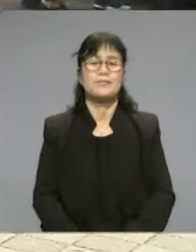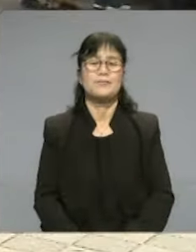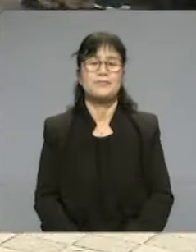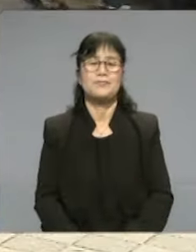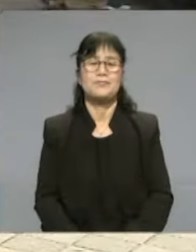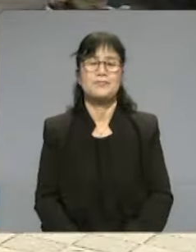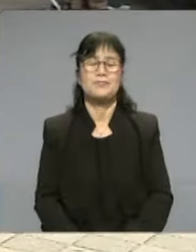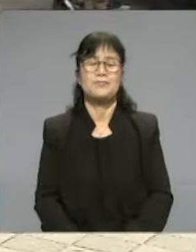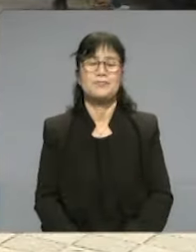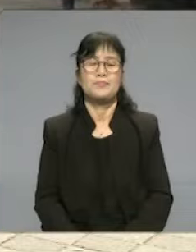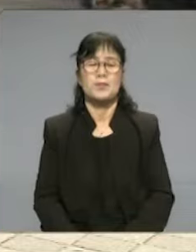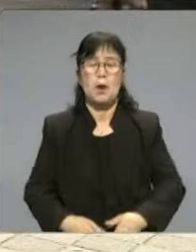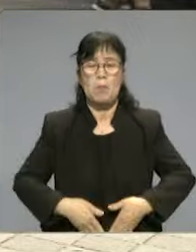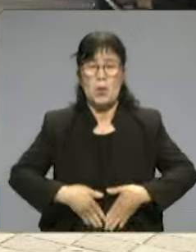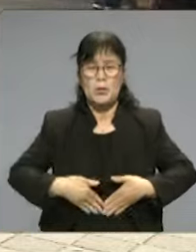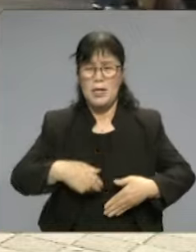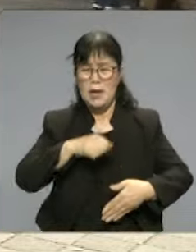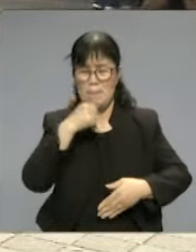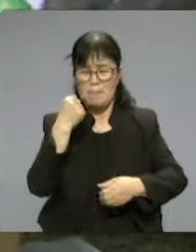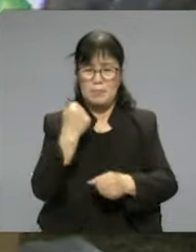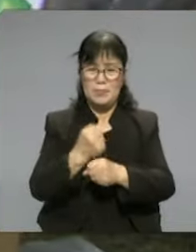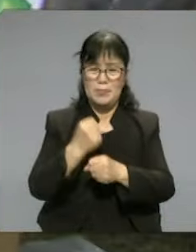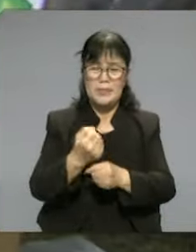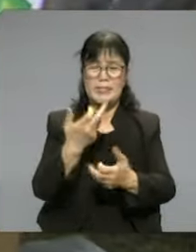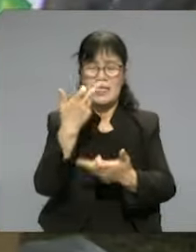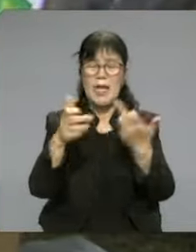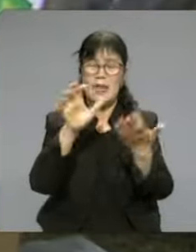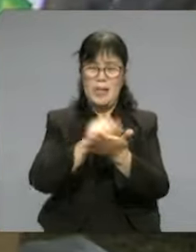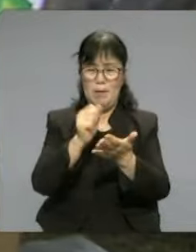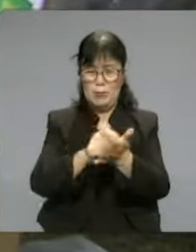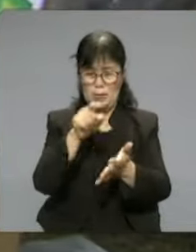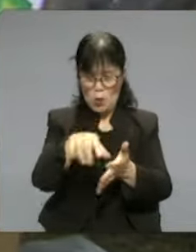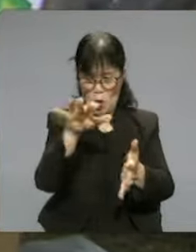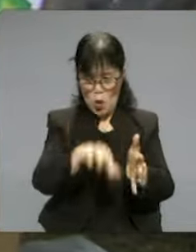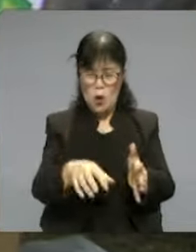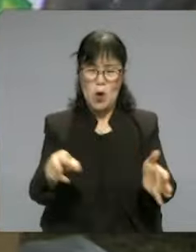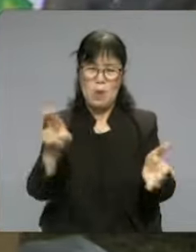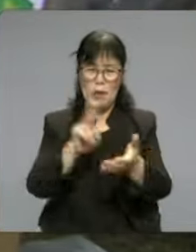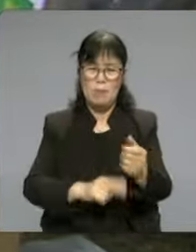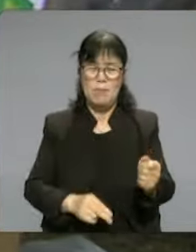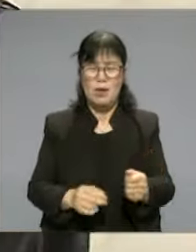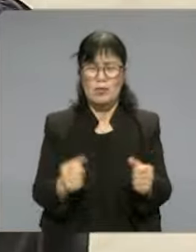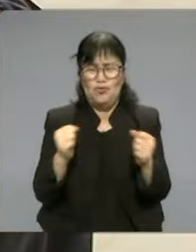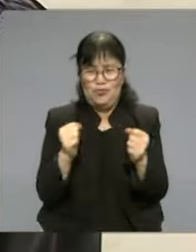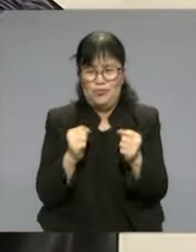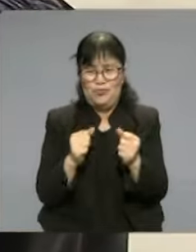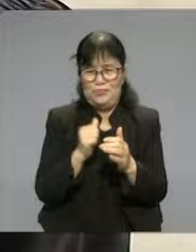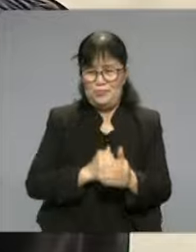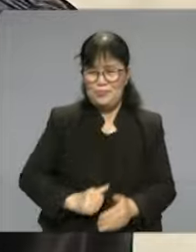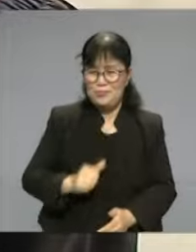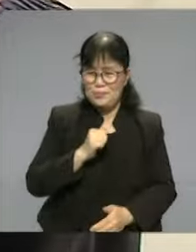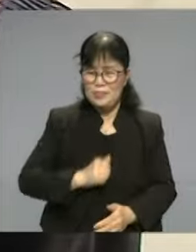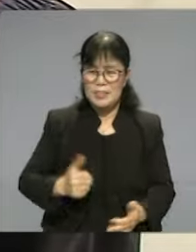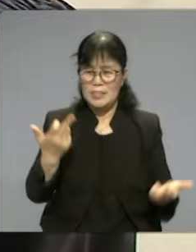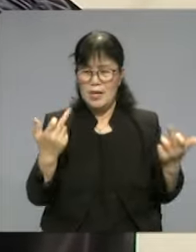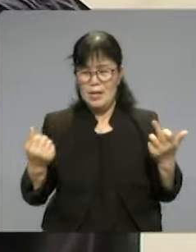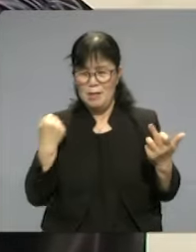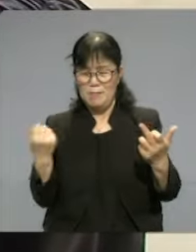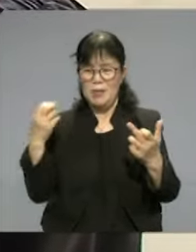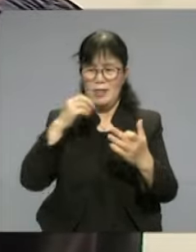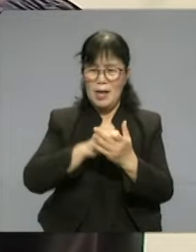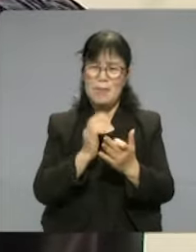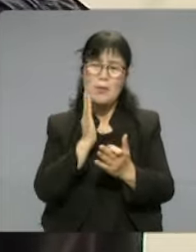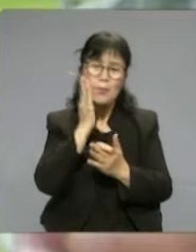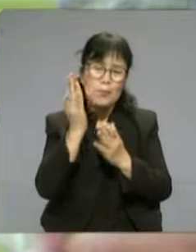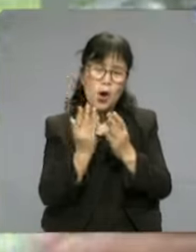기자입니다 봄철 입맛을 두두는 산나물이 한 자리에 모였습니다 긴 추위를 견디고 산의 기운을 담아 푸릇하게